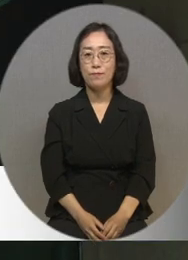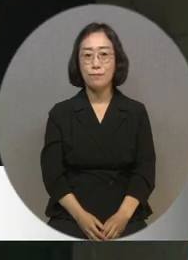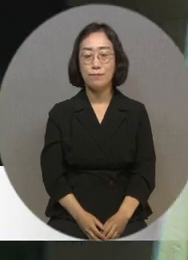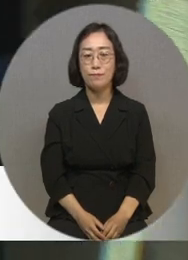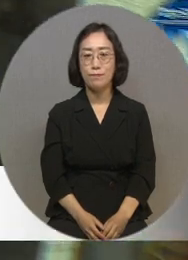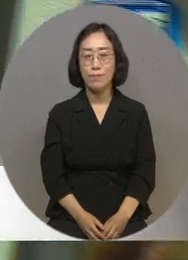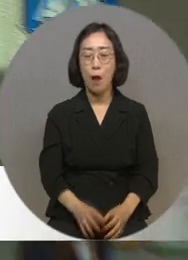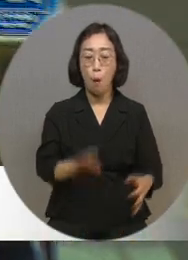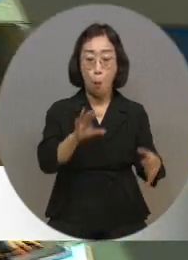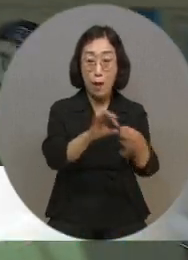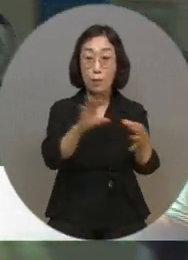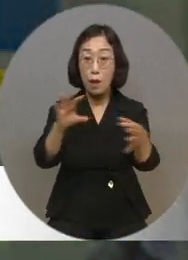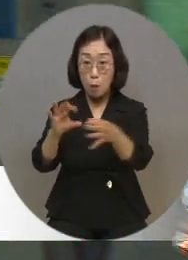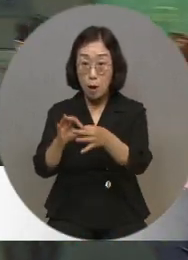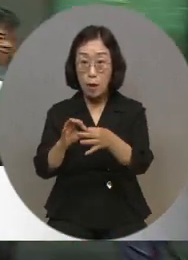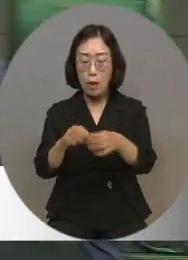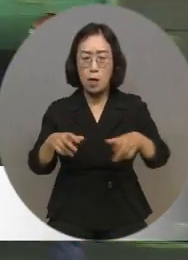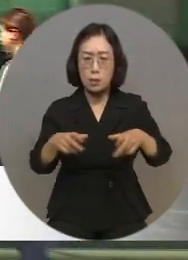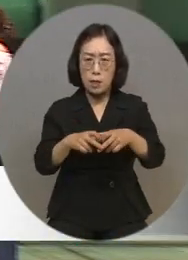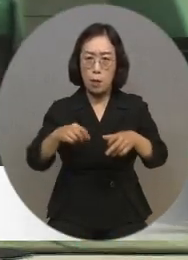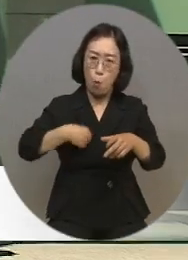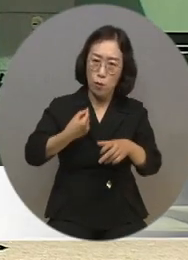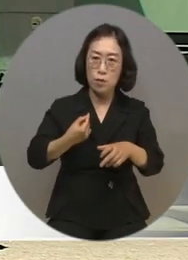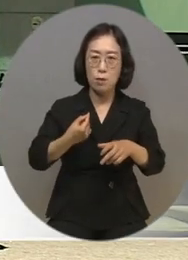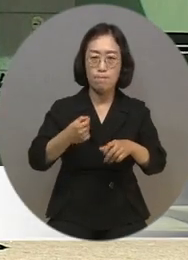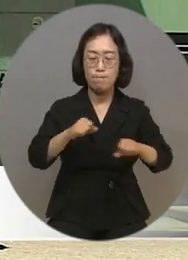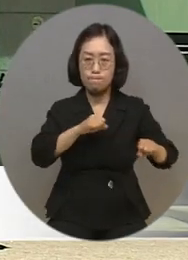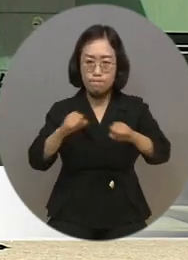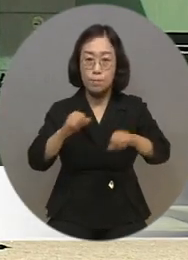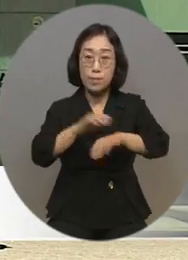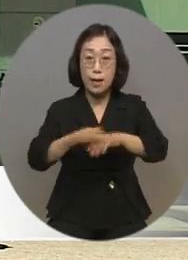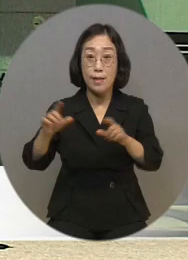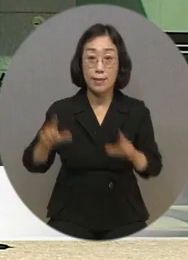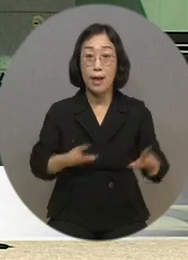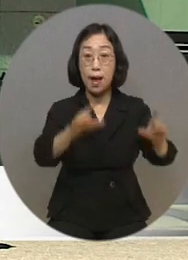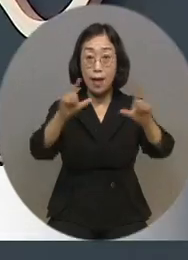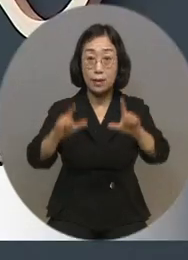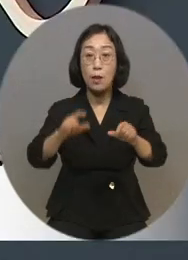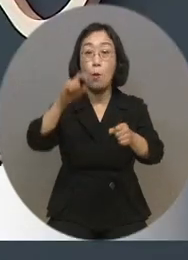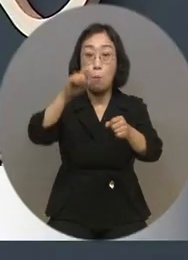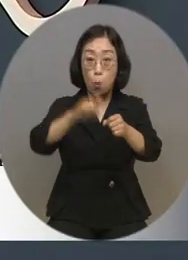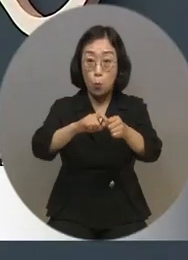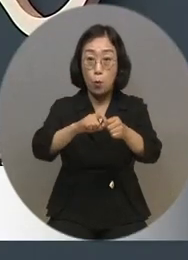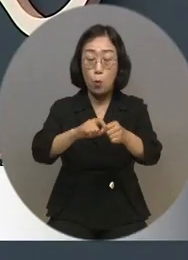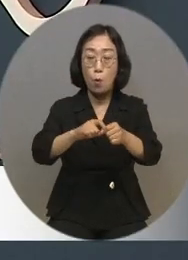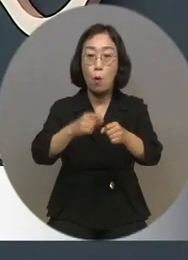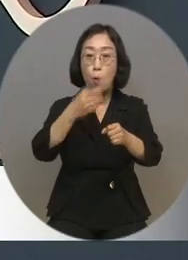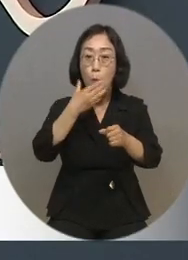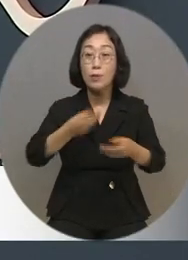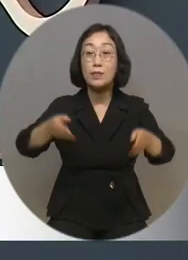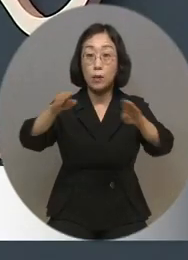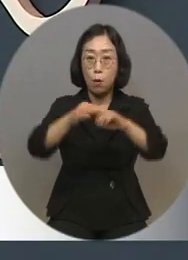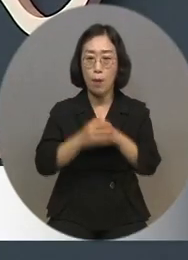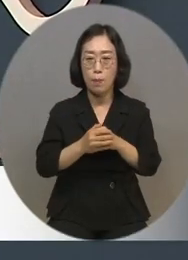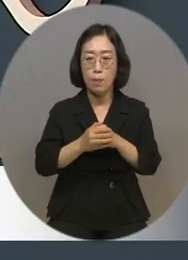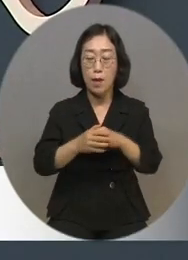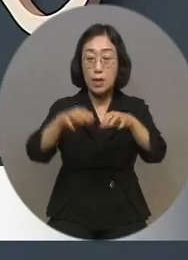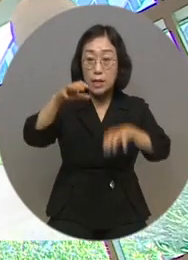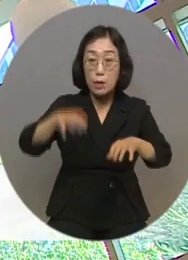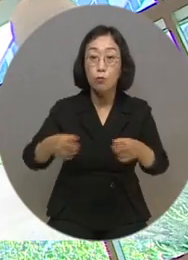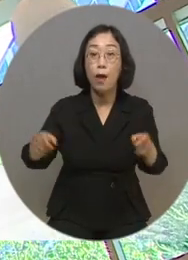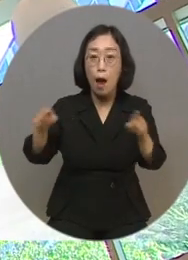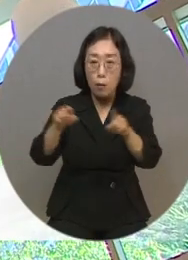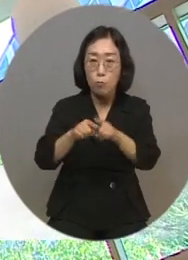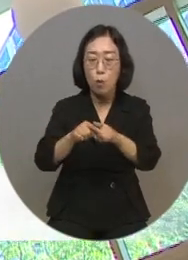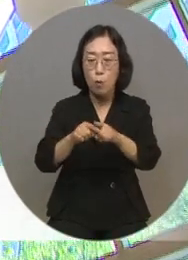관계 속에서 장애인의 주도적인 삶을 실현하는 복지관을 비전으로 삼아 지역 안에서 장애인이 이웃과 함께